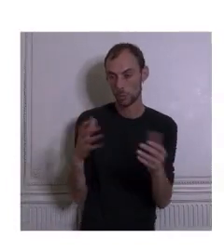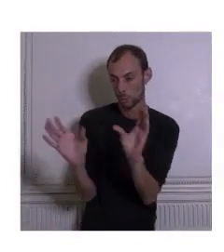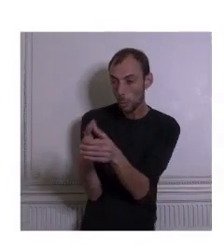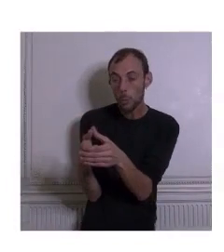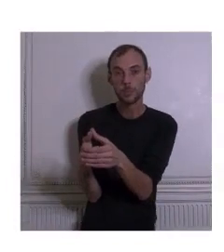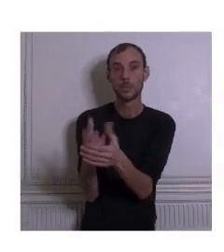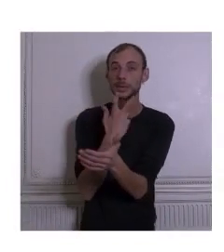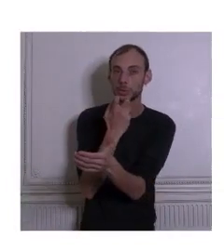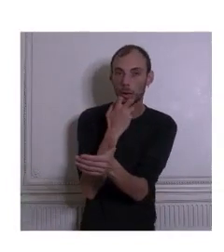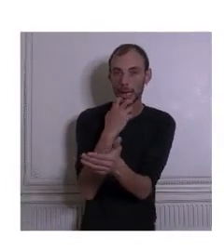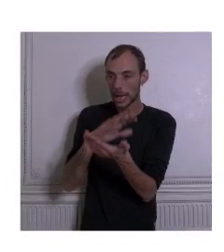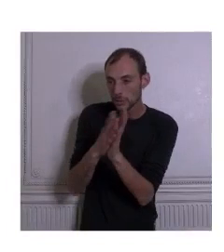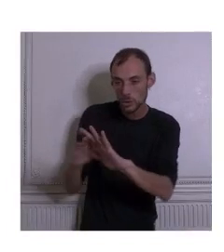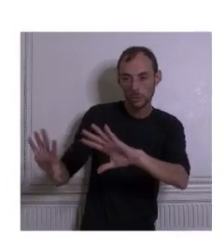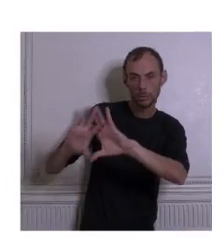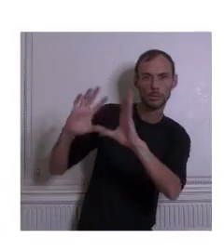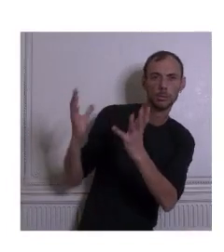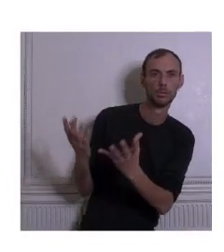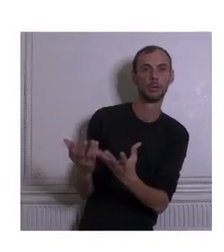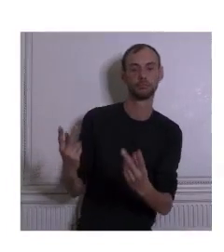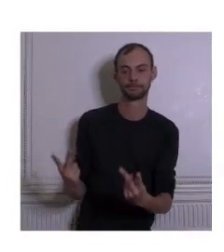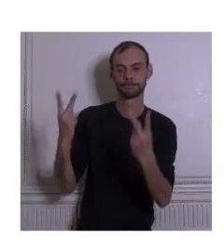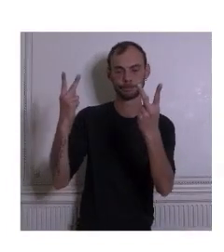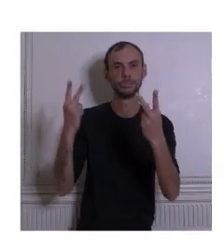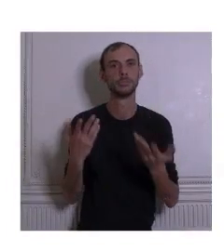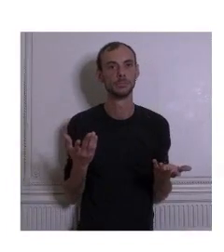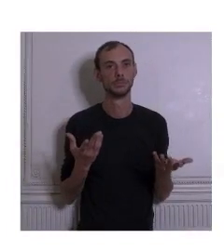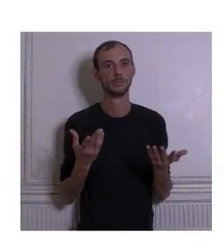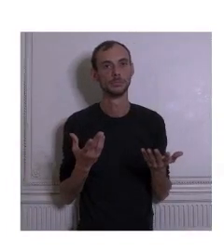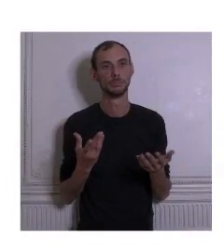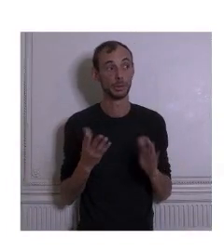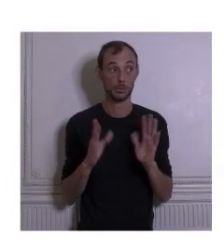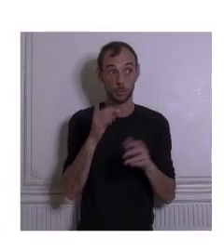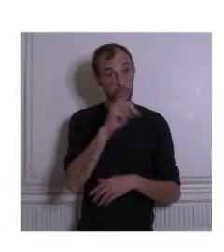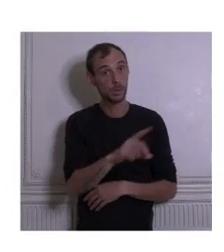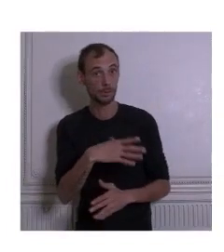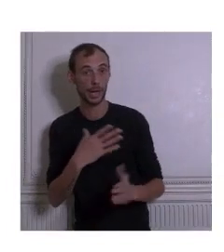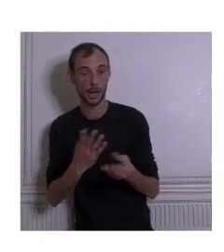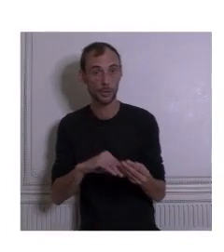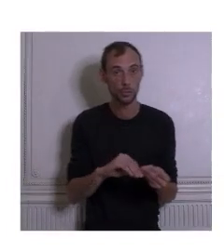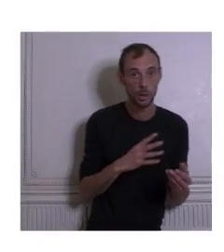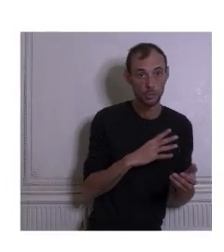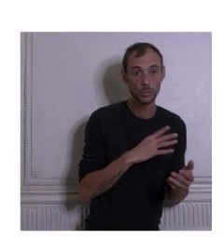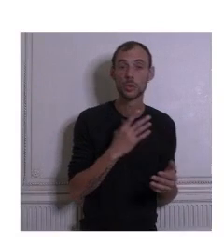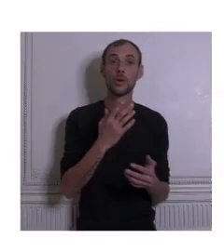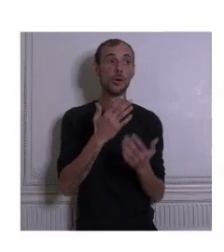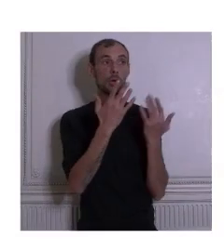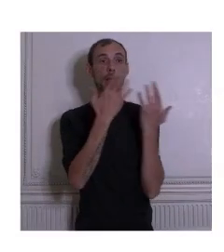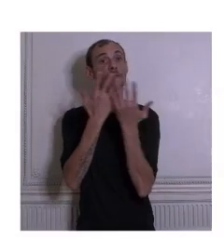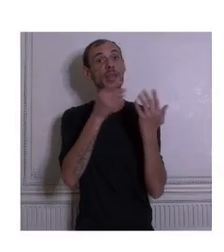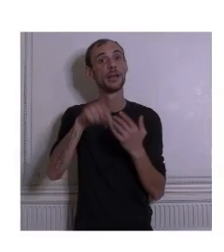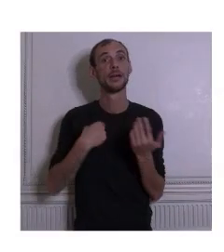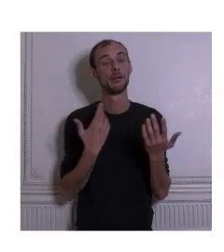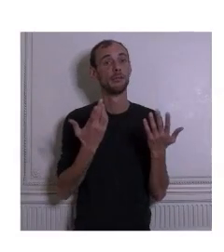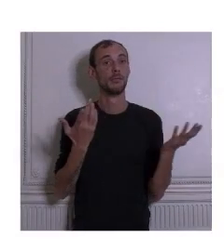Donc l'idée est que, vous le savez, la réunion a été plutôt très conclusive, puisque la réunion de présentation s'est plutôt bien passée, même si on était très souvent très